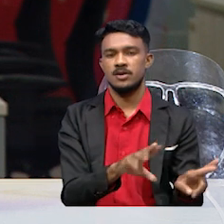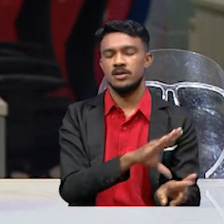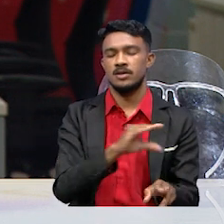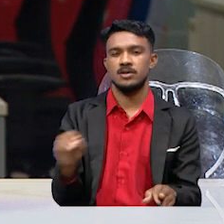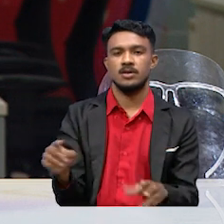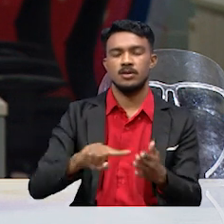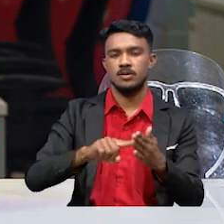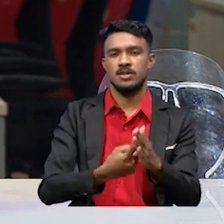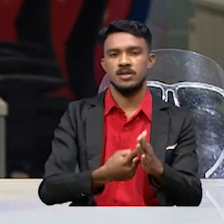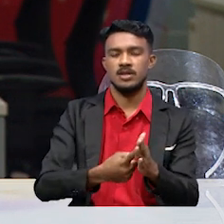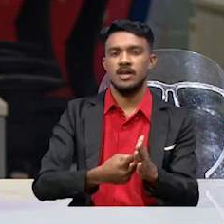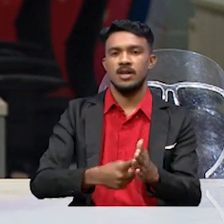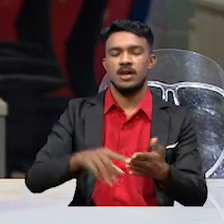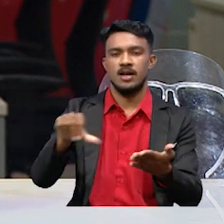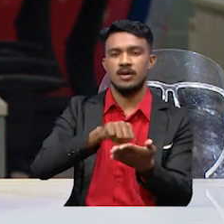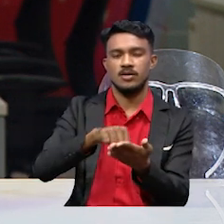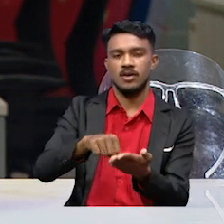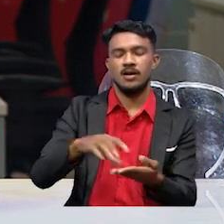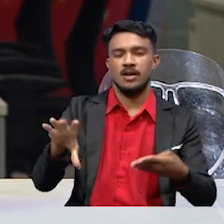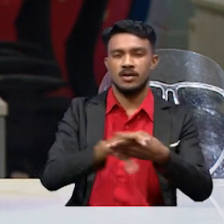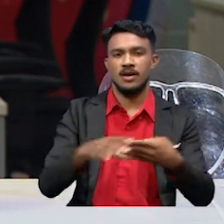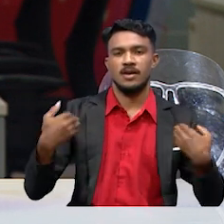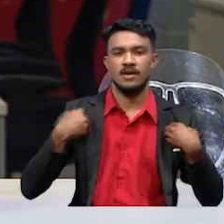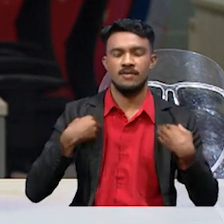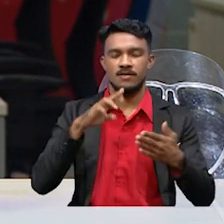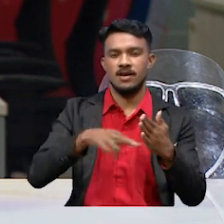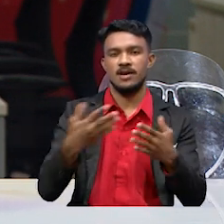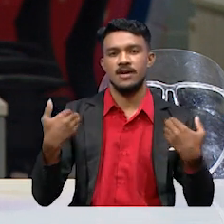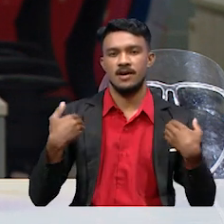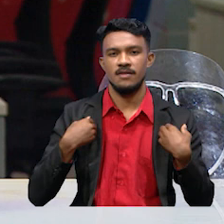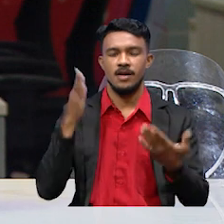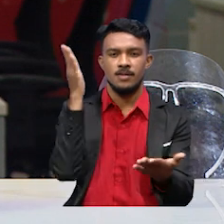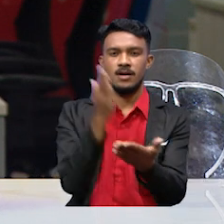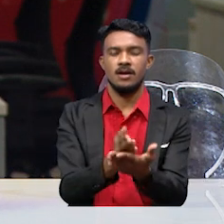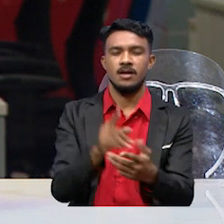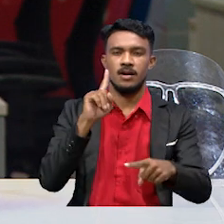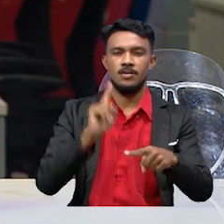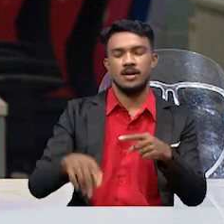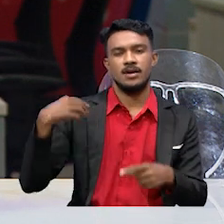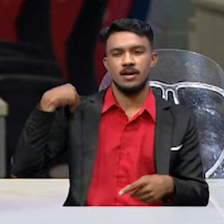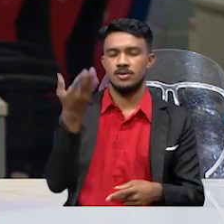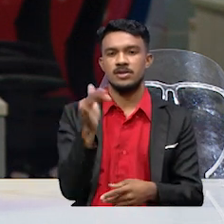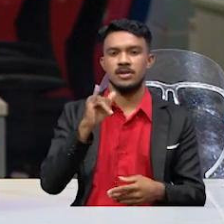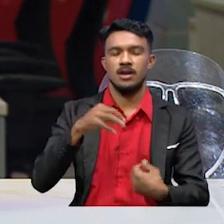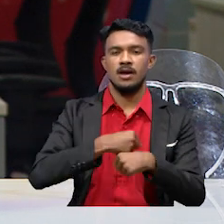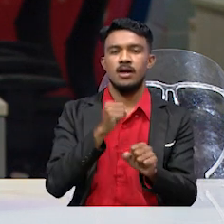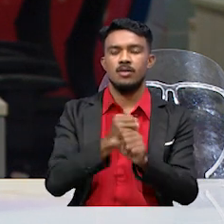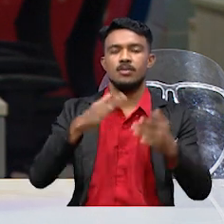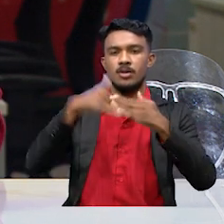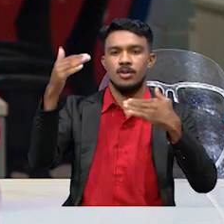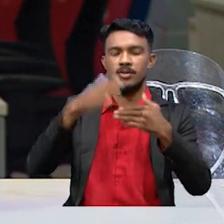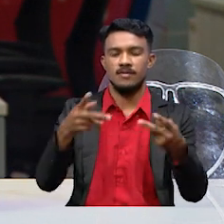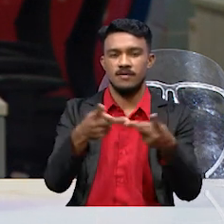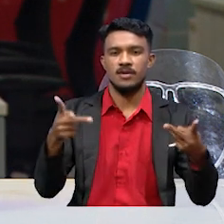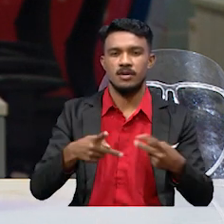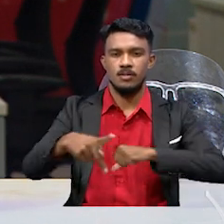elektoral ne ia regra balung bandu kandidatu sira label insulta no trata malu ia palku politiku. No kandidatu